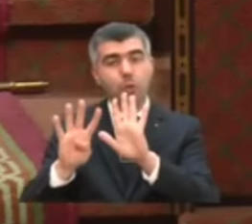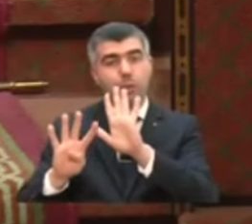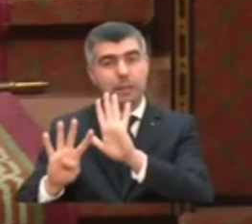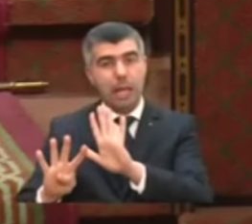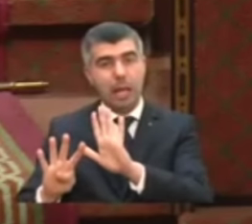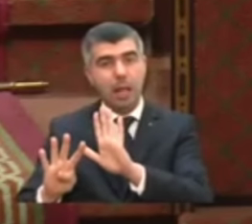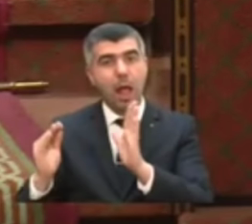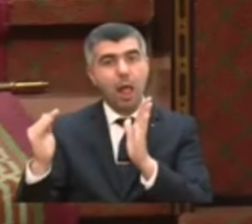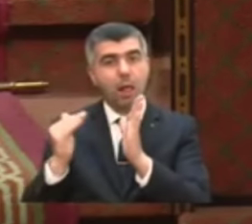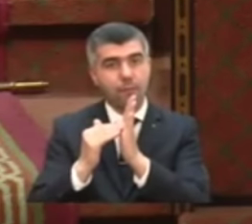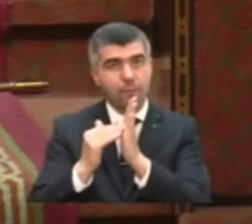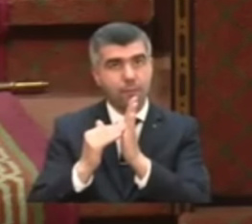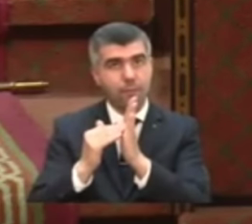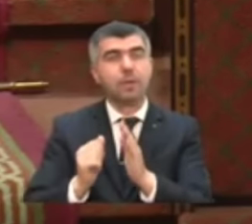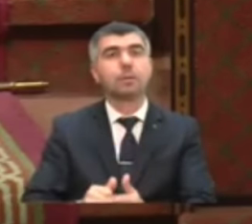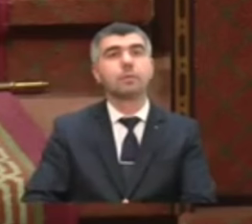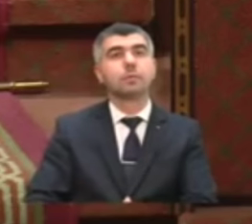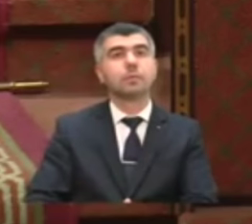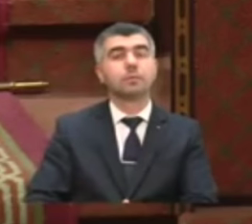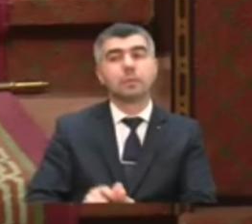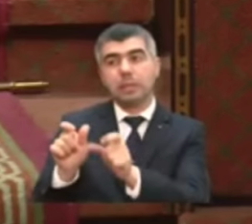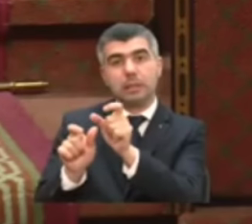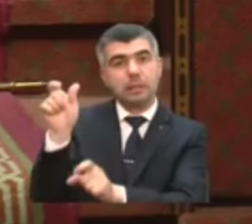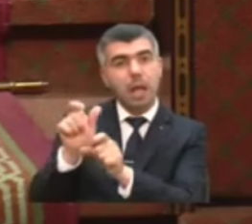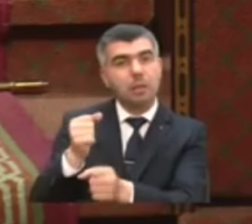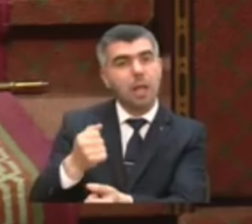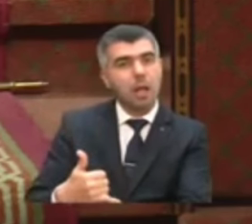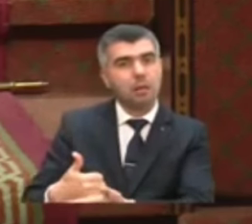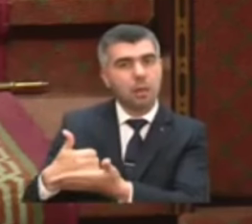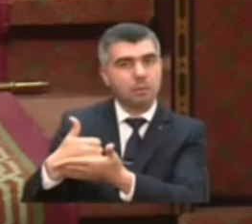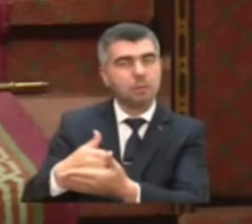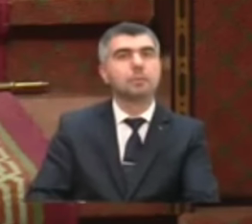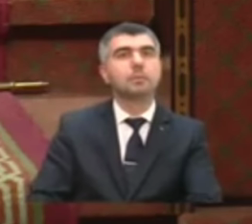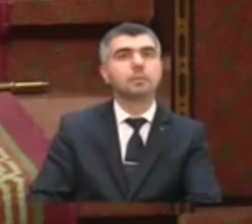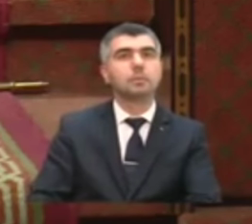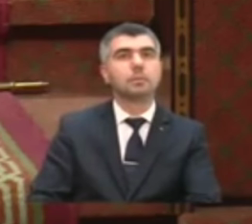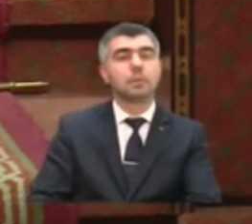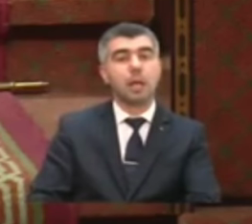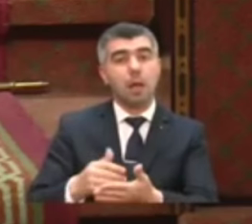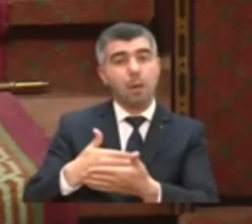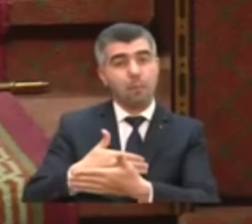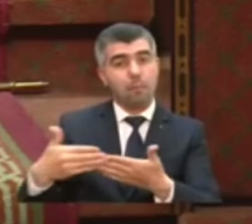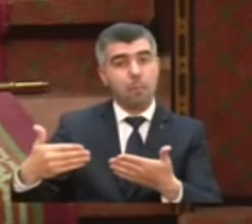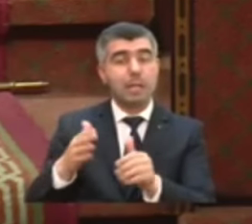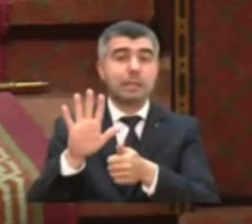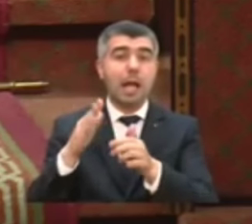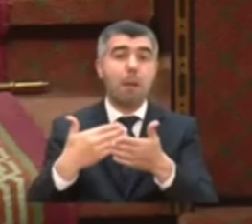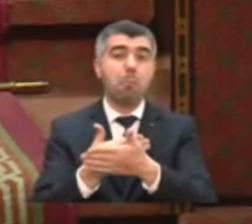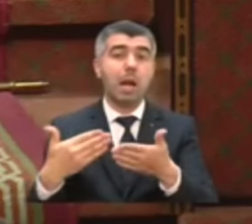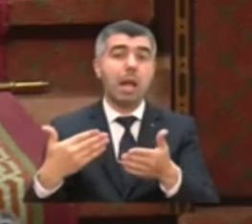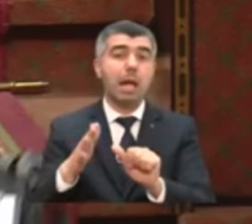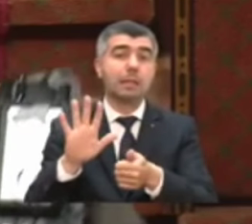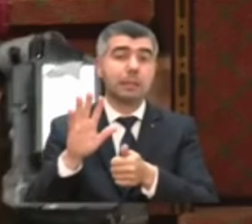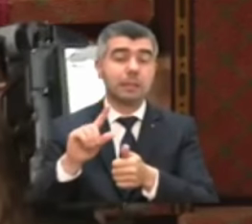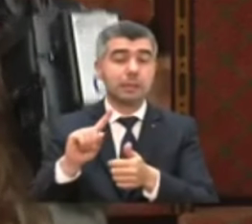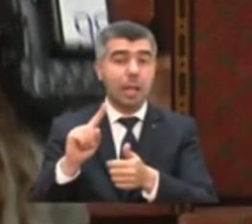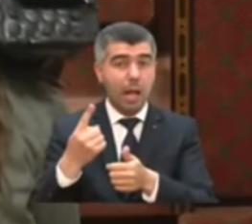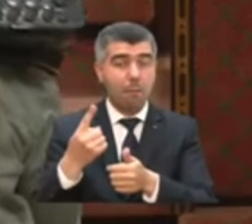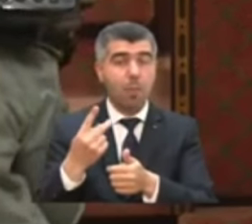3,892,668 يعني اجير في هذه القطاعات بمبلغ 6 مليار ديال الدرهم و 240 مليون